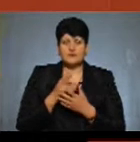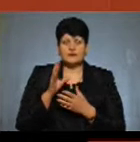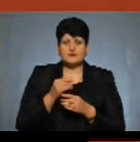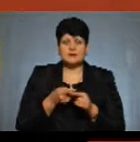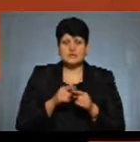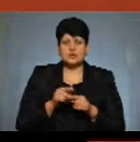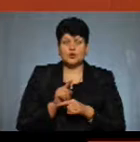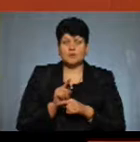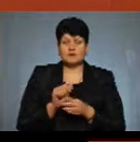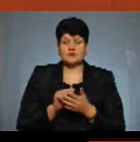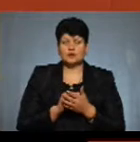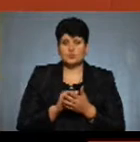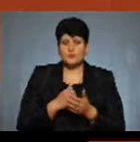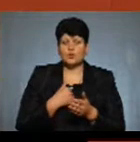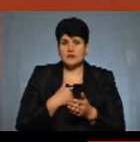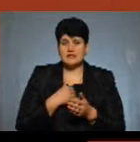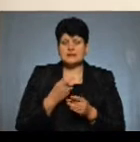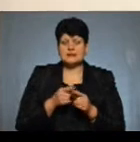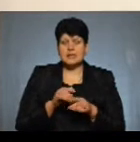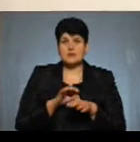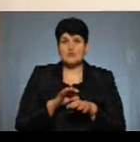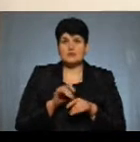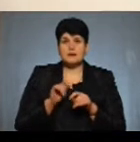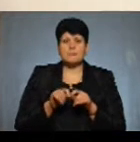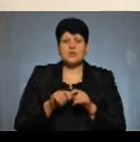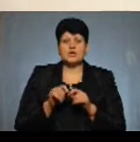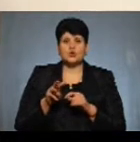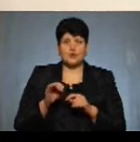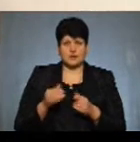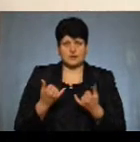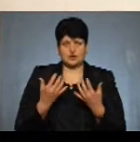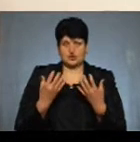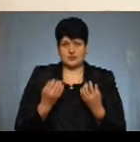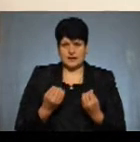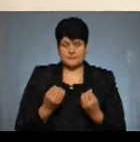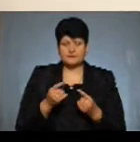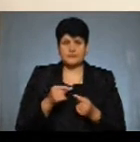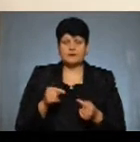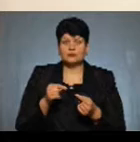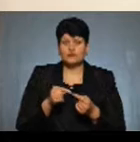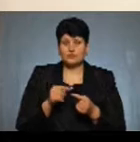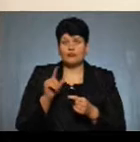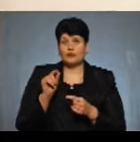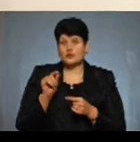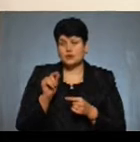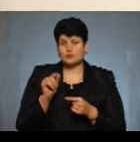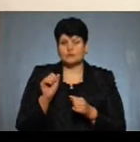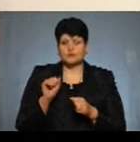всі ці нормативні документи, тобто в нас таке проводиться ніби якби моніторинг на сьогоднішній день. Відповідно, мабуть, з понеділка ми вже